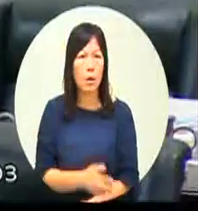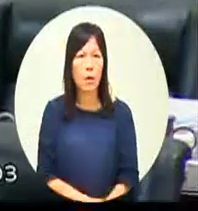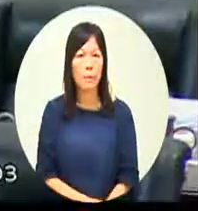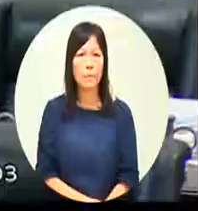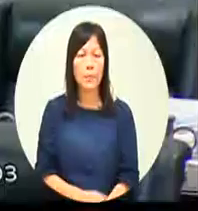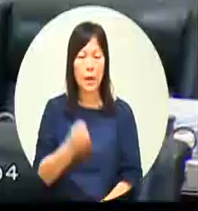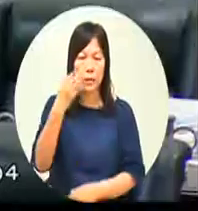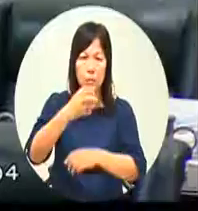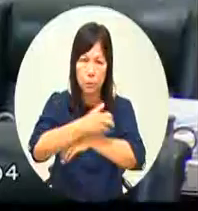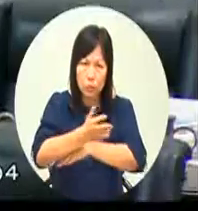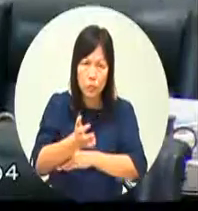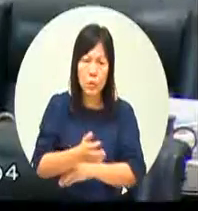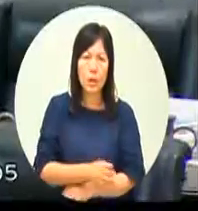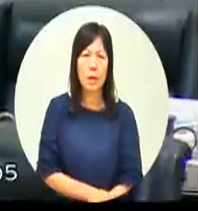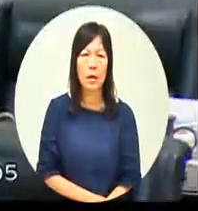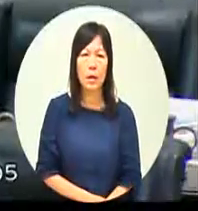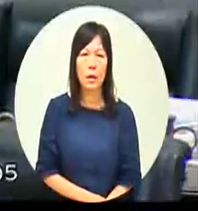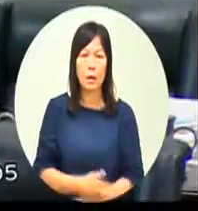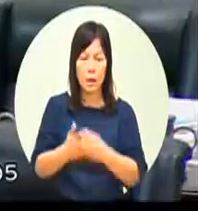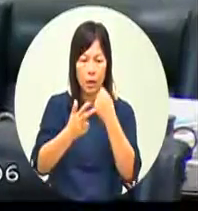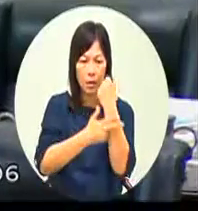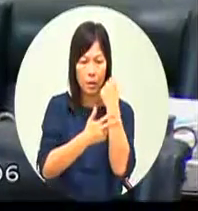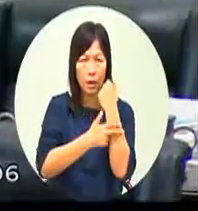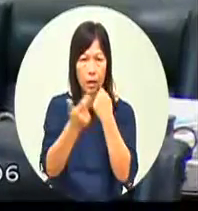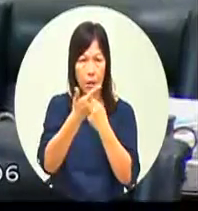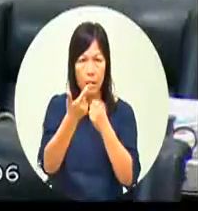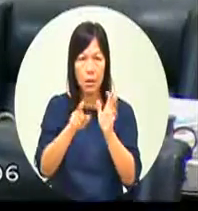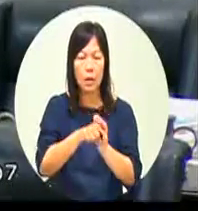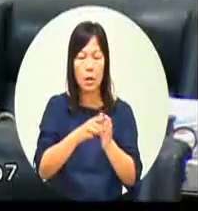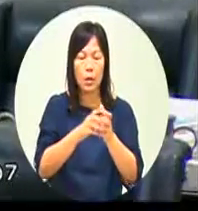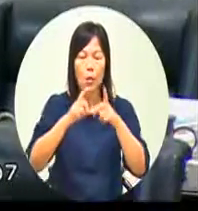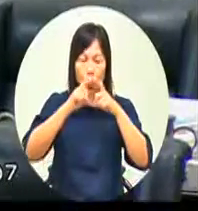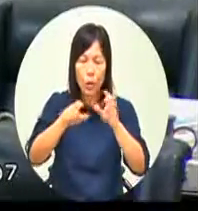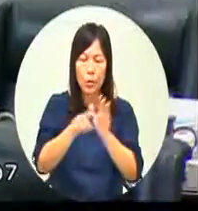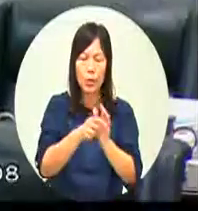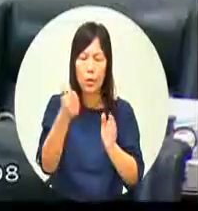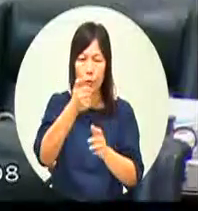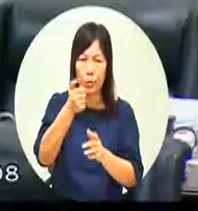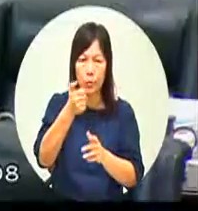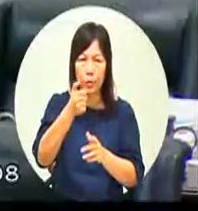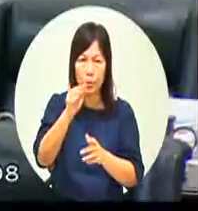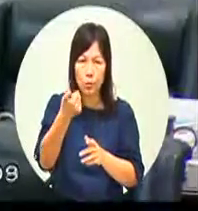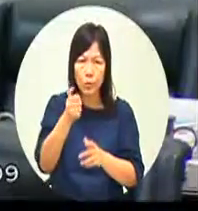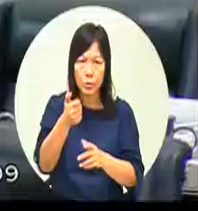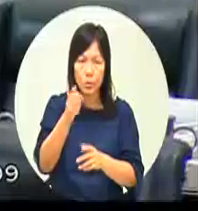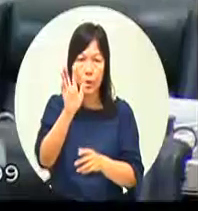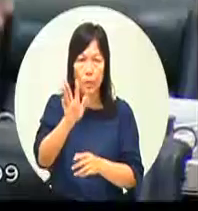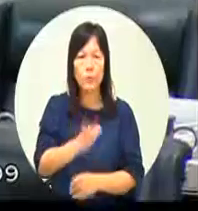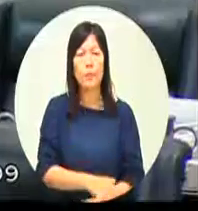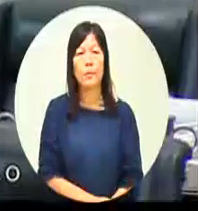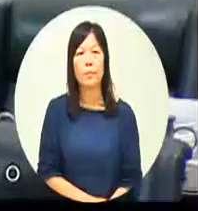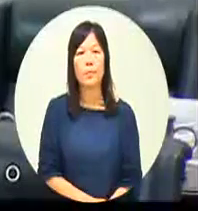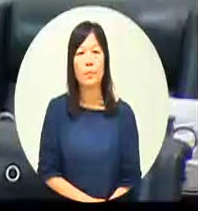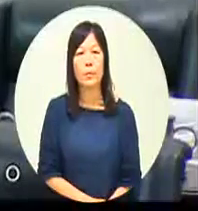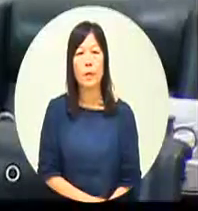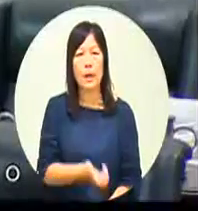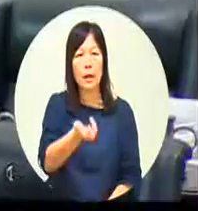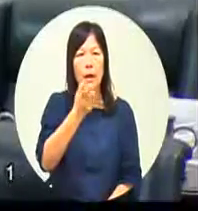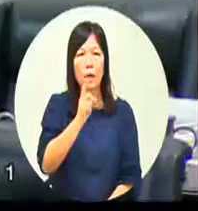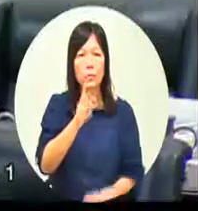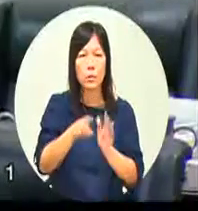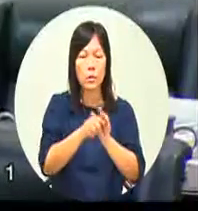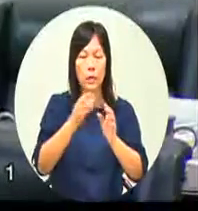庄啊，这六里哦，拄啊拢总回馈50万啦。一年回馈50万，结果吼，他拄仔讲